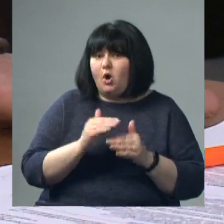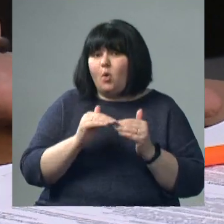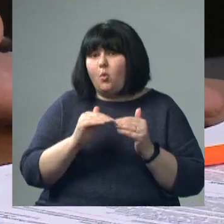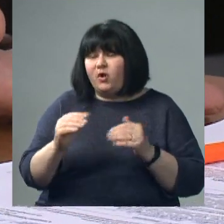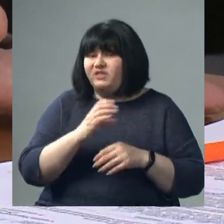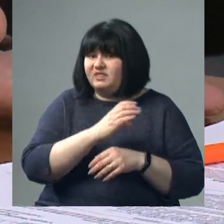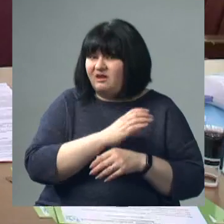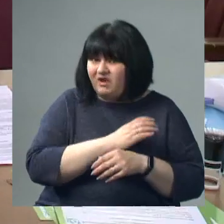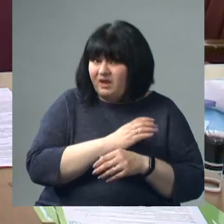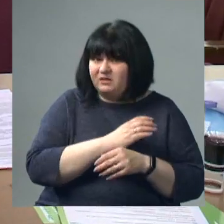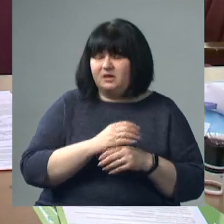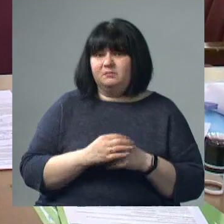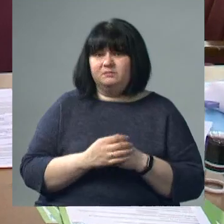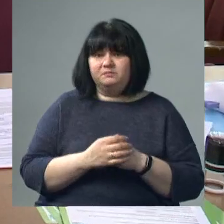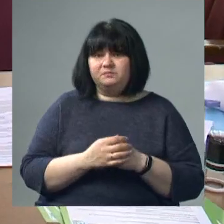давления